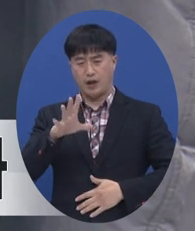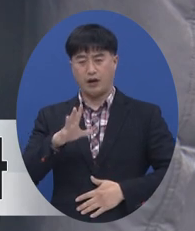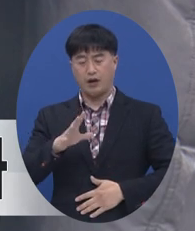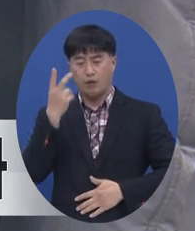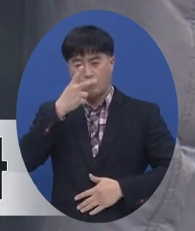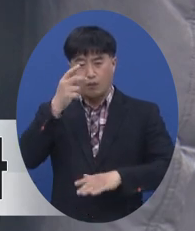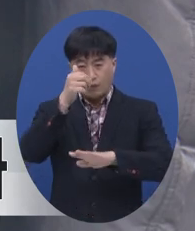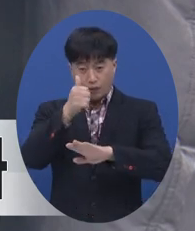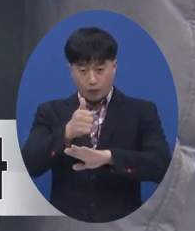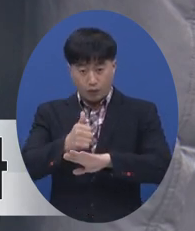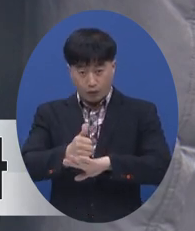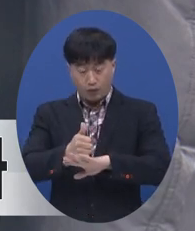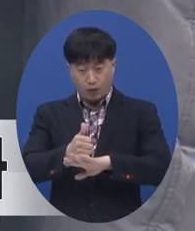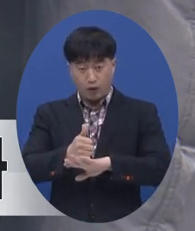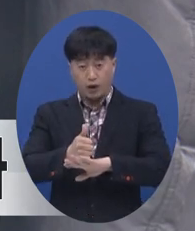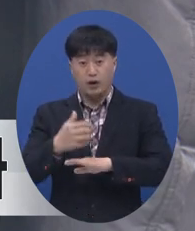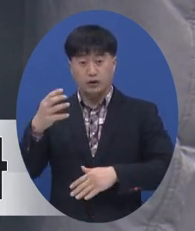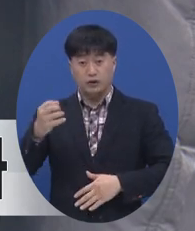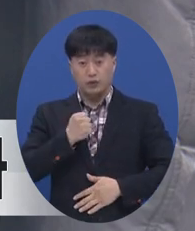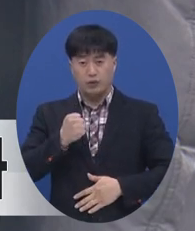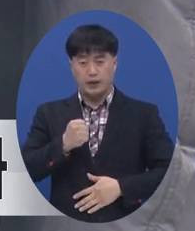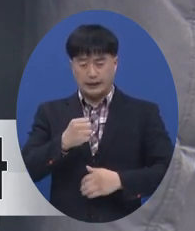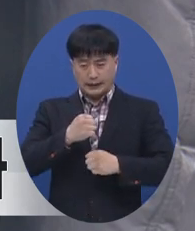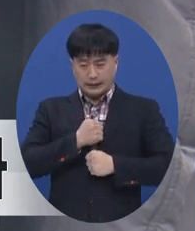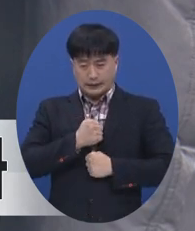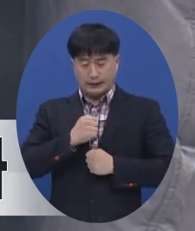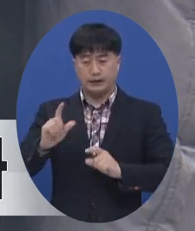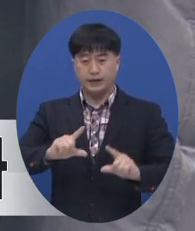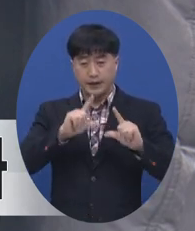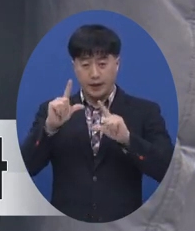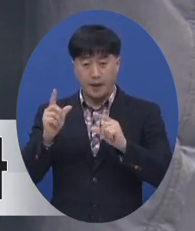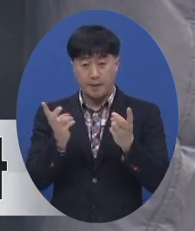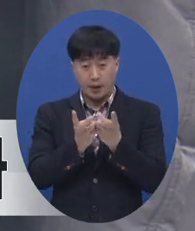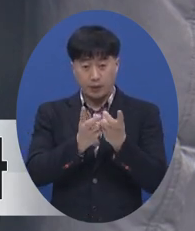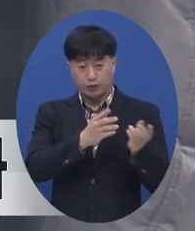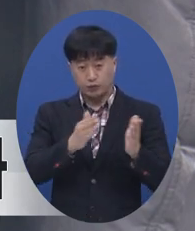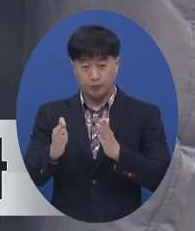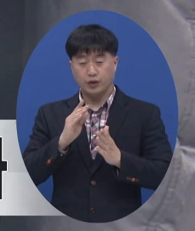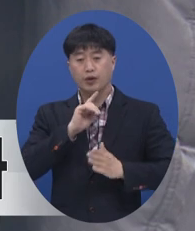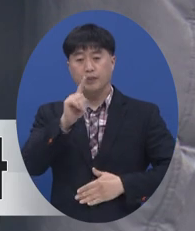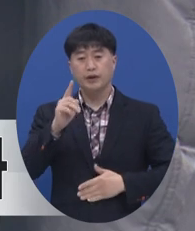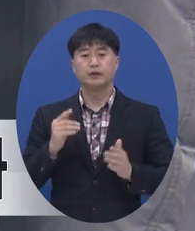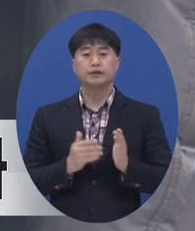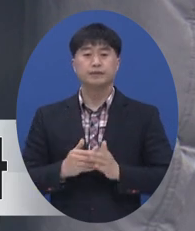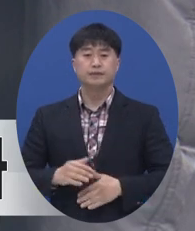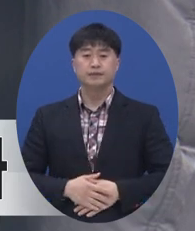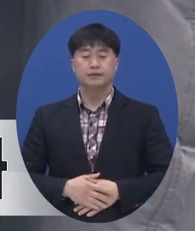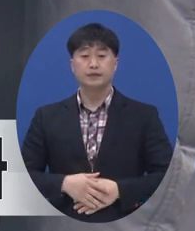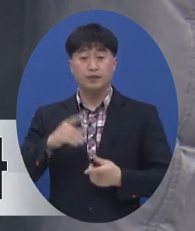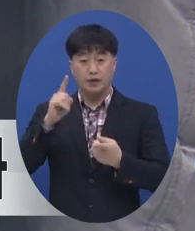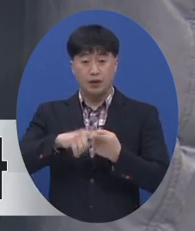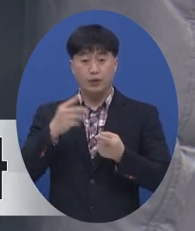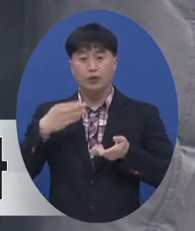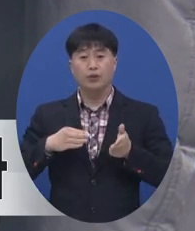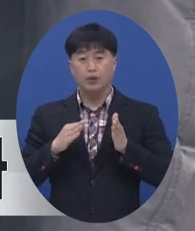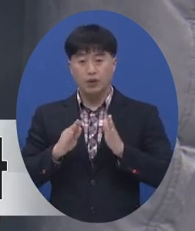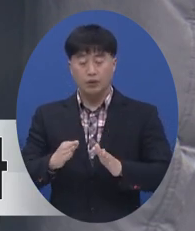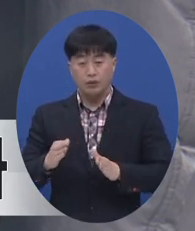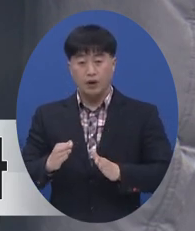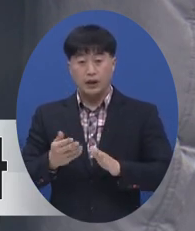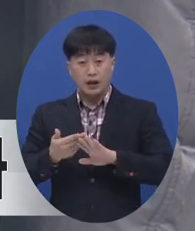이주노동자들이 안정된 환경에서 지낼 수 있도록 대책을 마련하겠다 고 밝혔는데요 이에 따라 경기도가